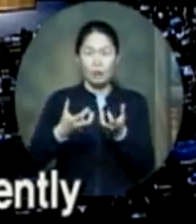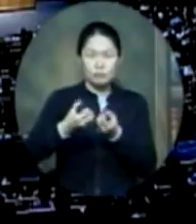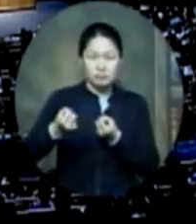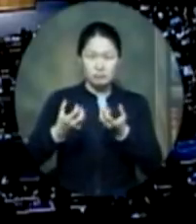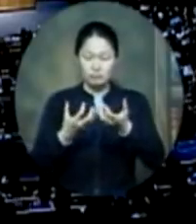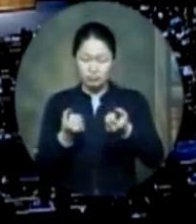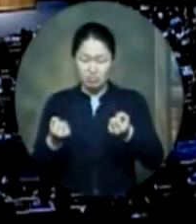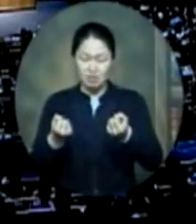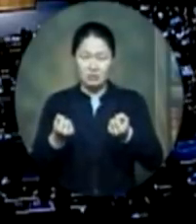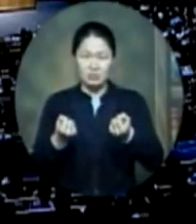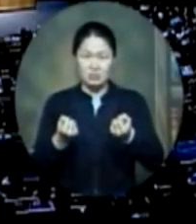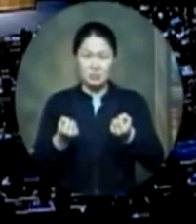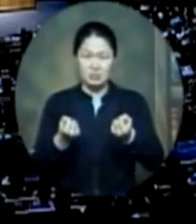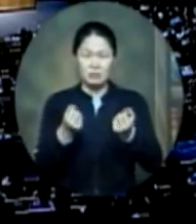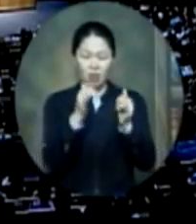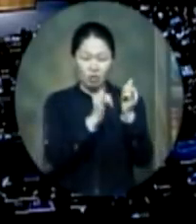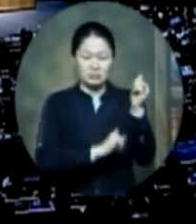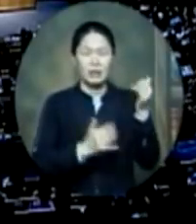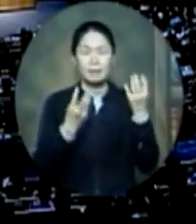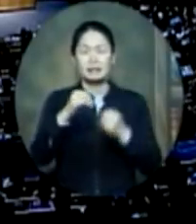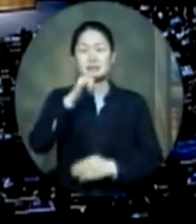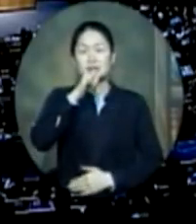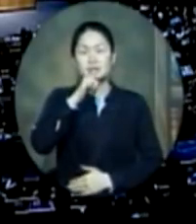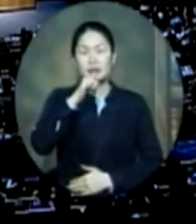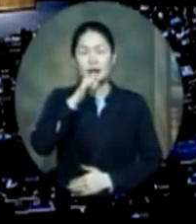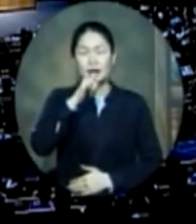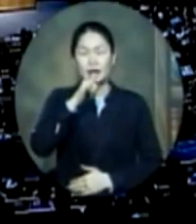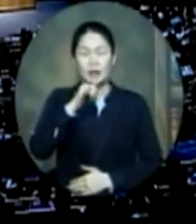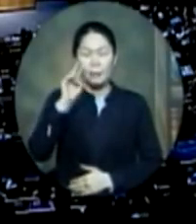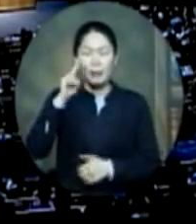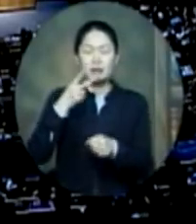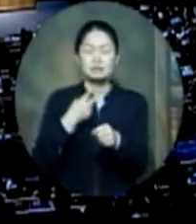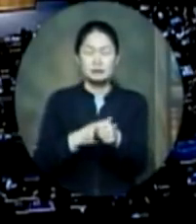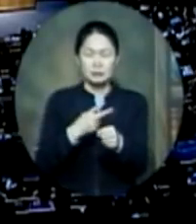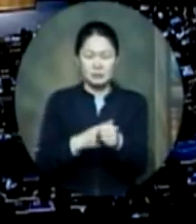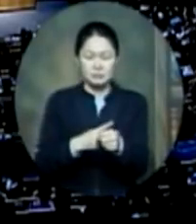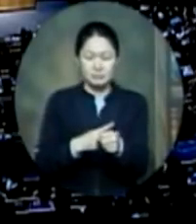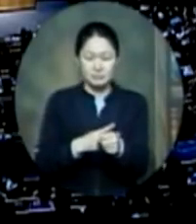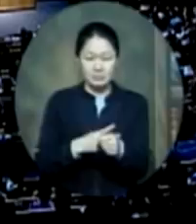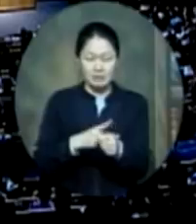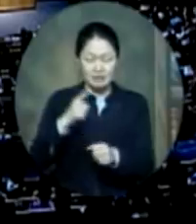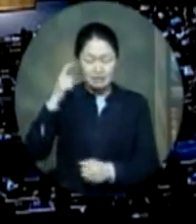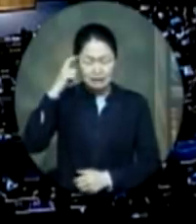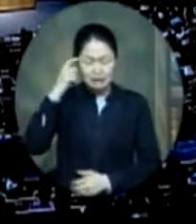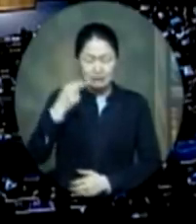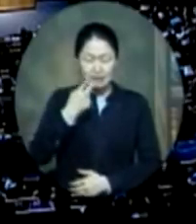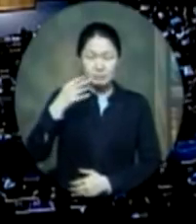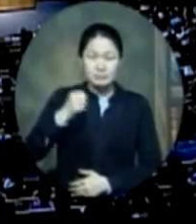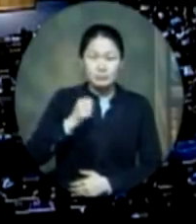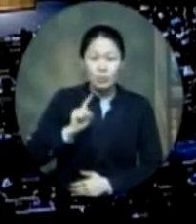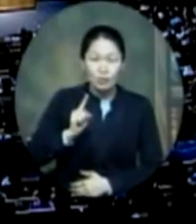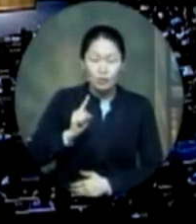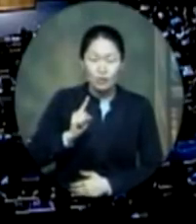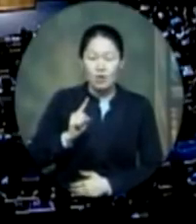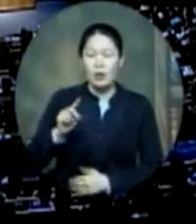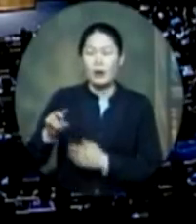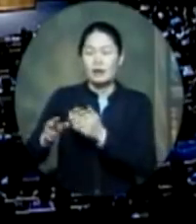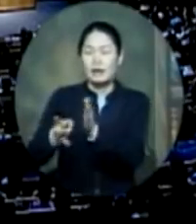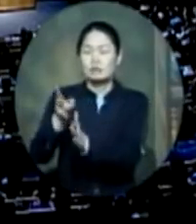분열되는 역사도 많았지 않습니까? 사도 바울은 직감적으로 예루살렘 유대인 교회와